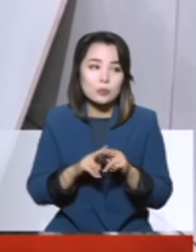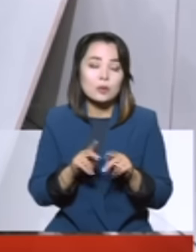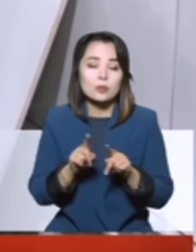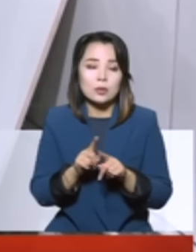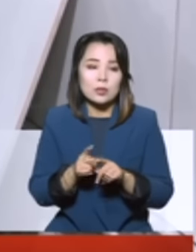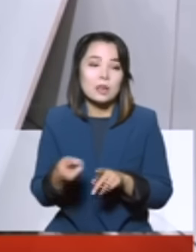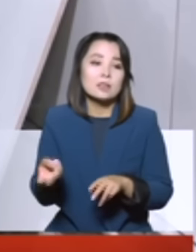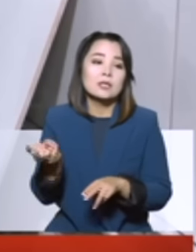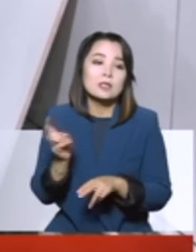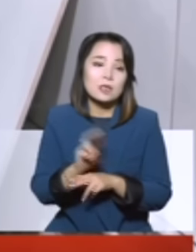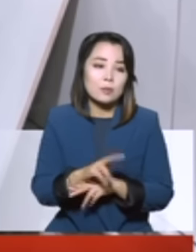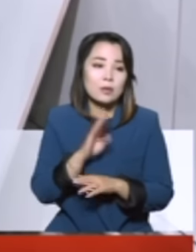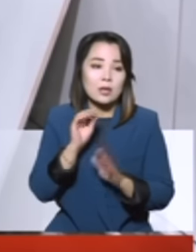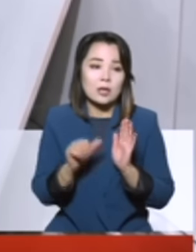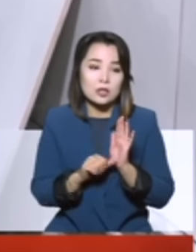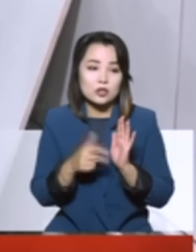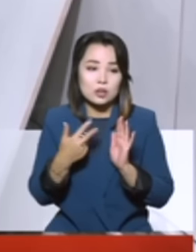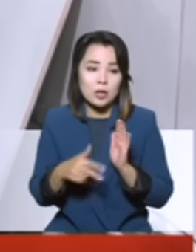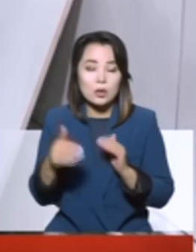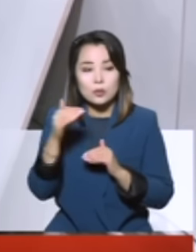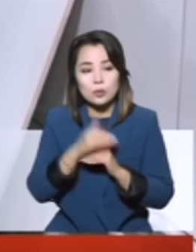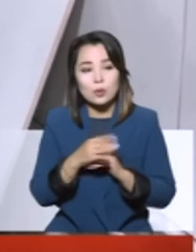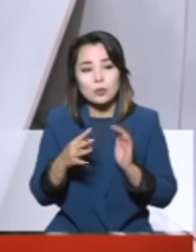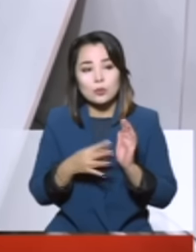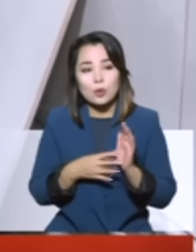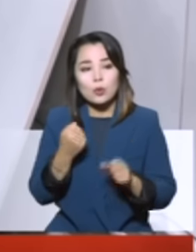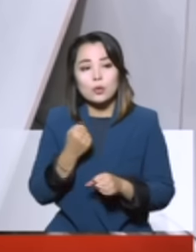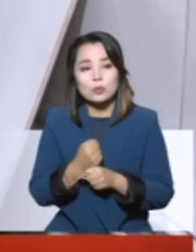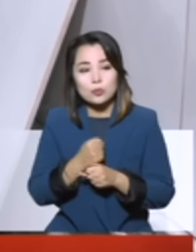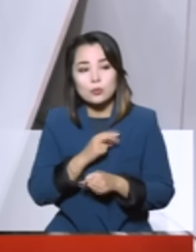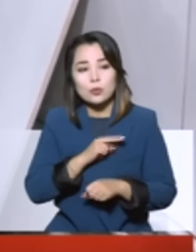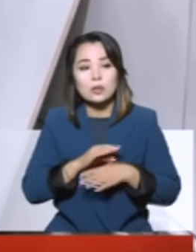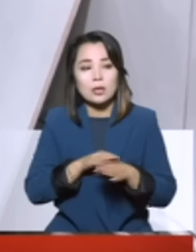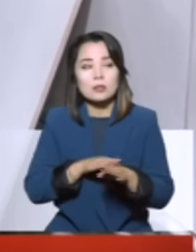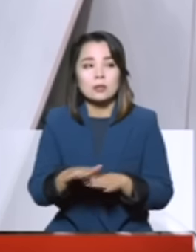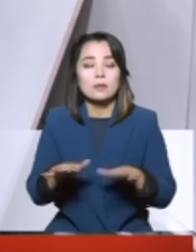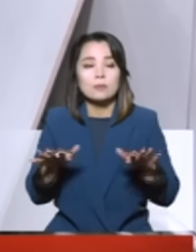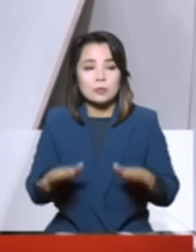6:30-да келеміз, кешкі сағат 9:00-ға дейін жұмыс істейміз осы жерде.